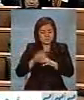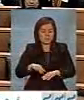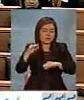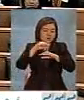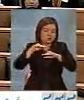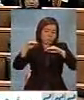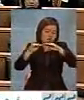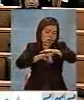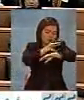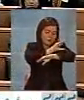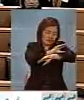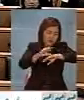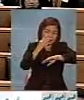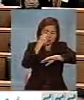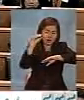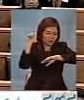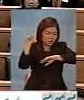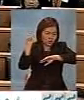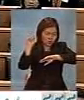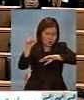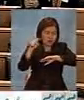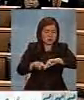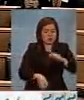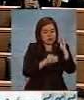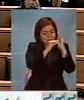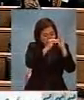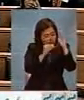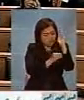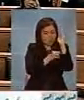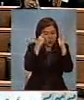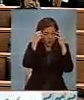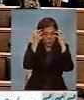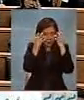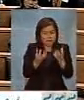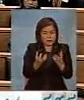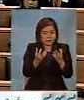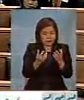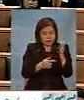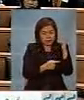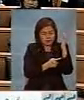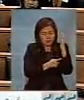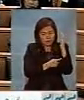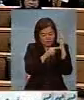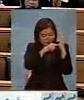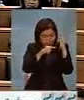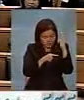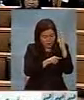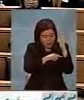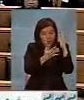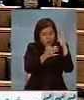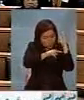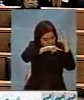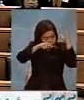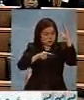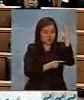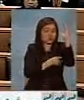ความเร็วสูงสายกรุงเทพหัวหินและศึกษาต่อไปยังปาดังเบ